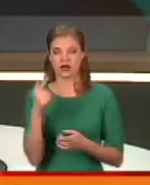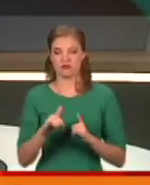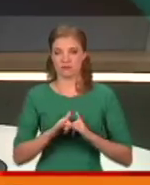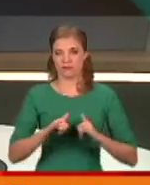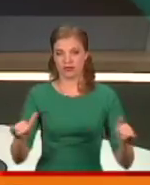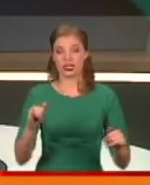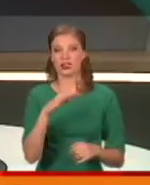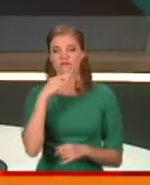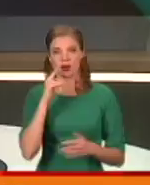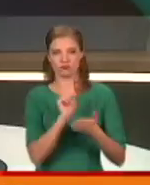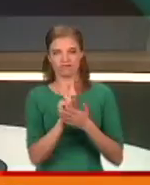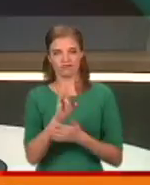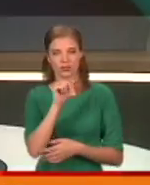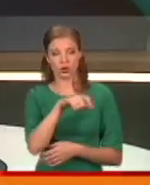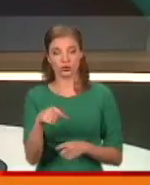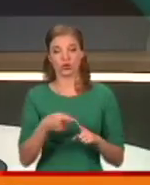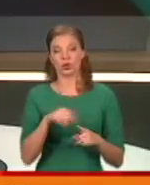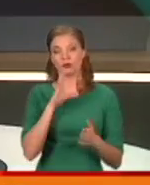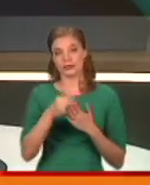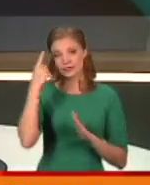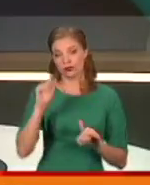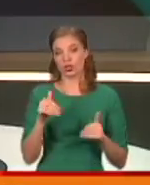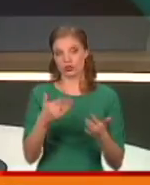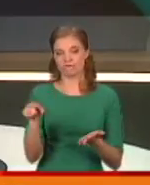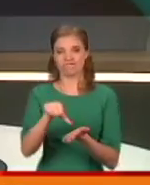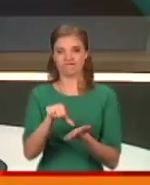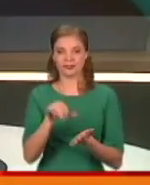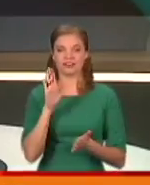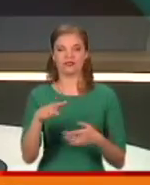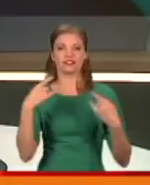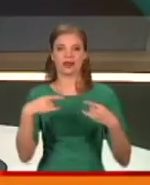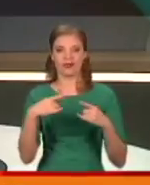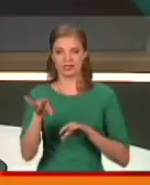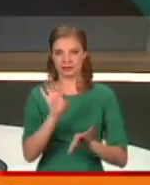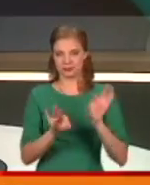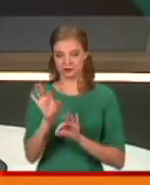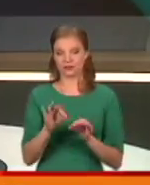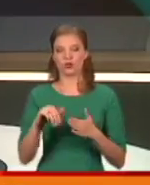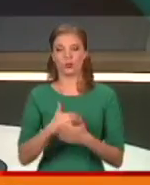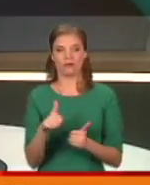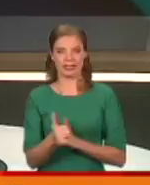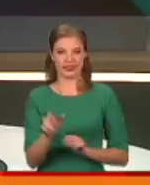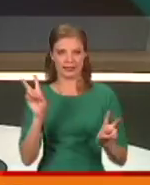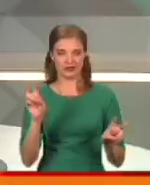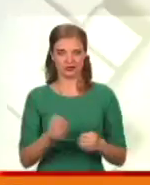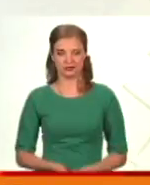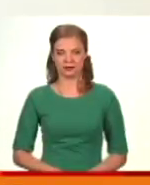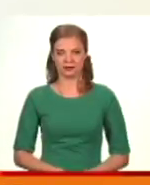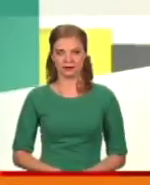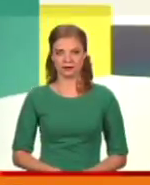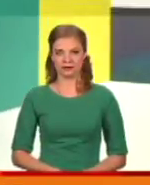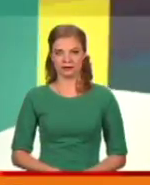і чимало з них нападає на людей. Тож зі своєю ідеєю чоловік взяв участь у телевізійному проєкті «Нові лідери».